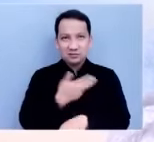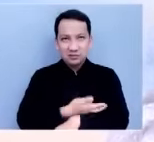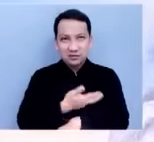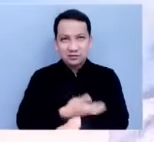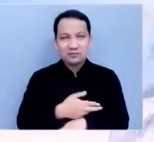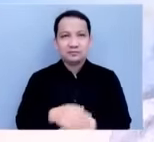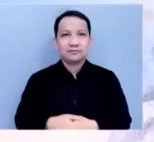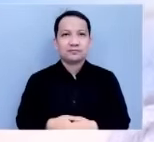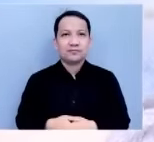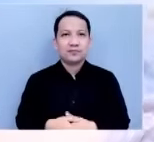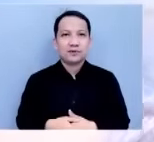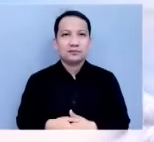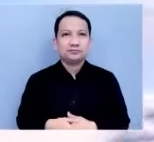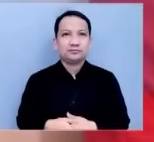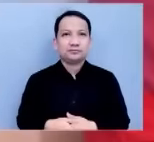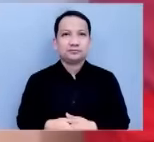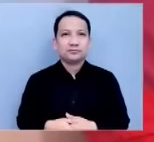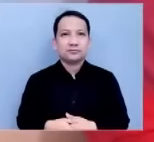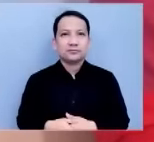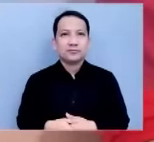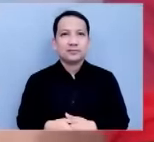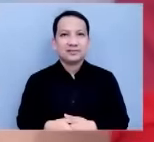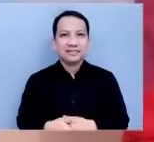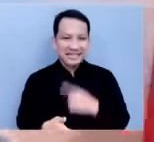True. Eh, di nakakapanibago.